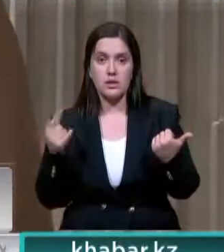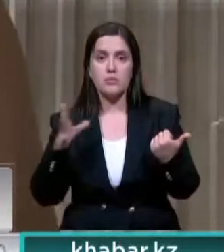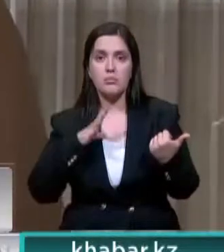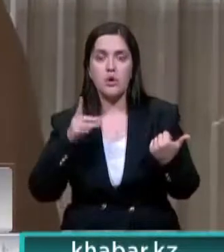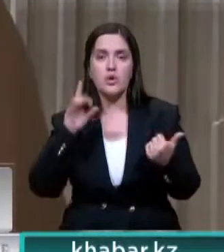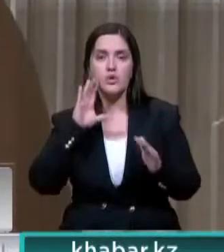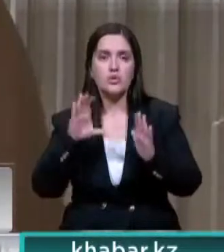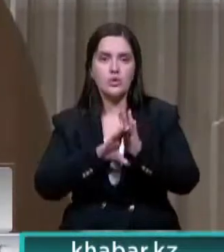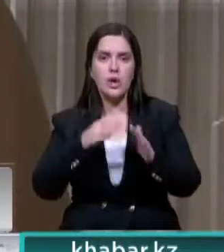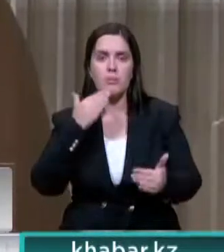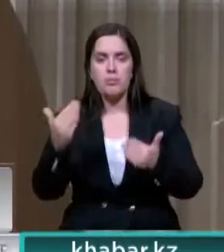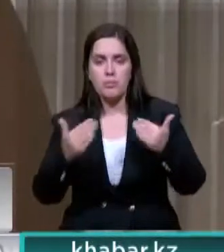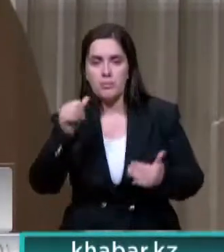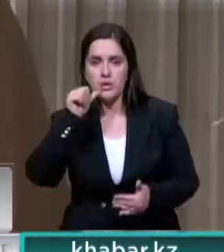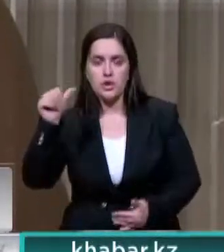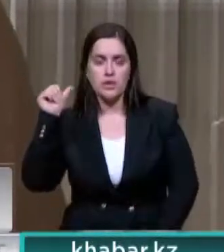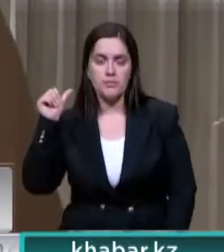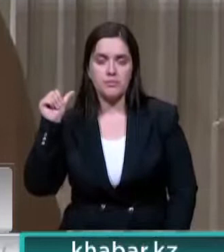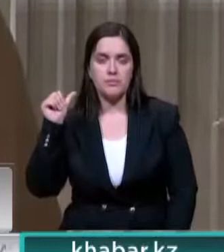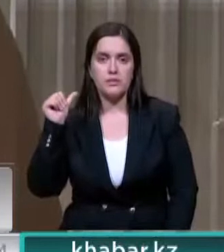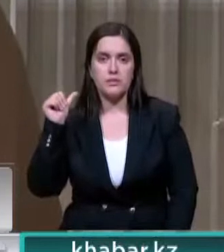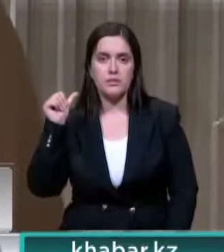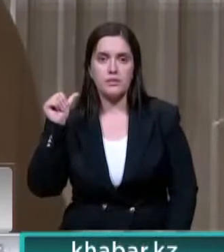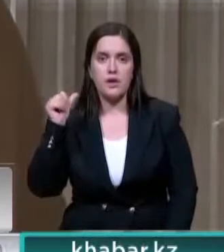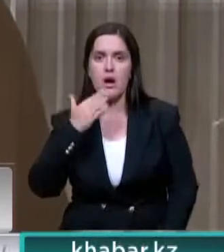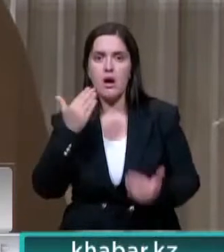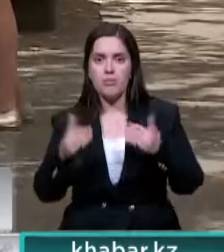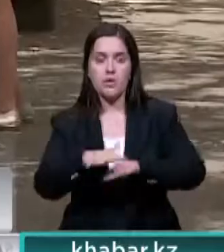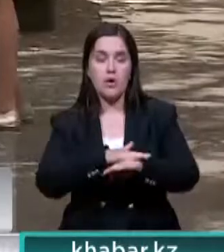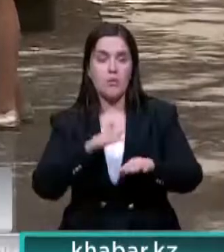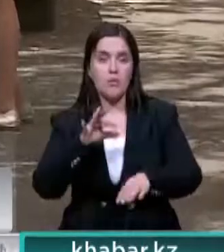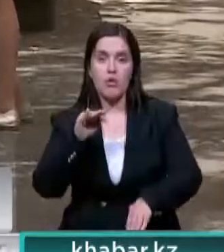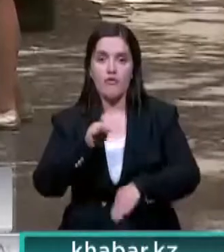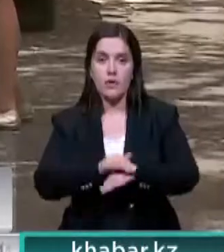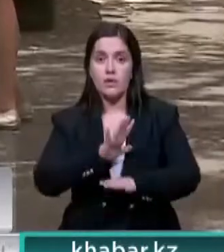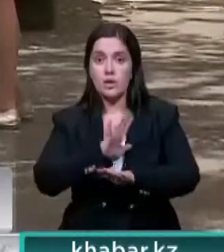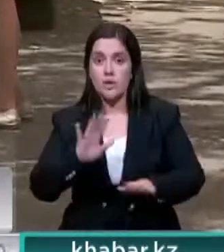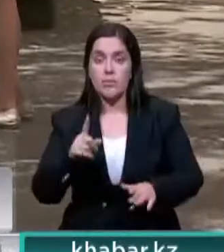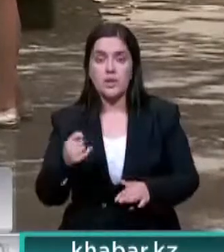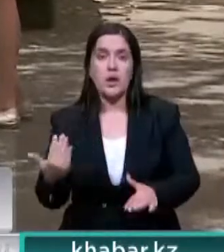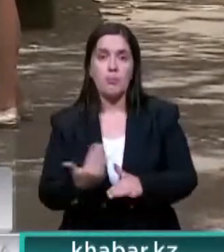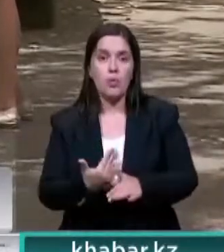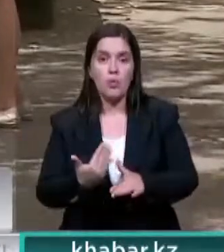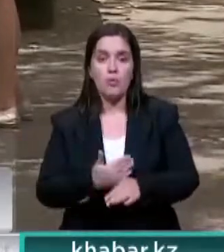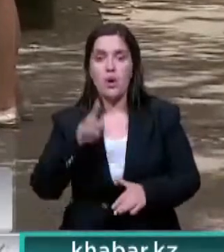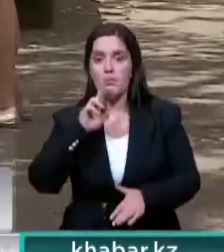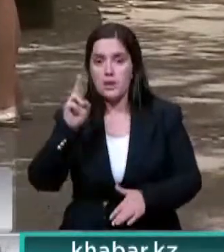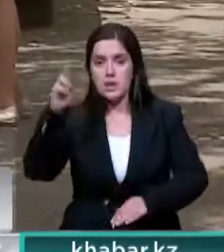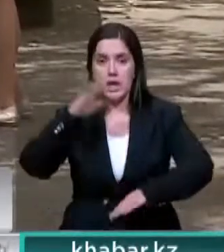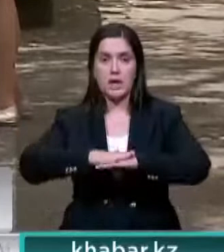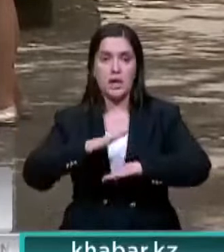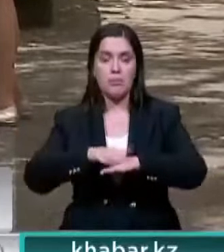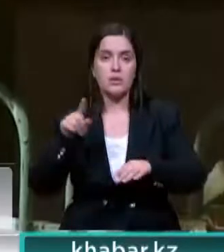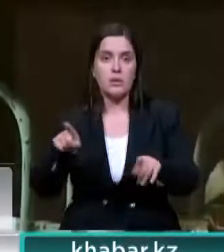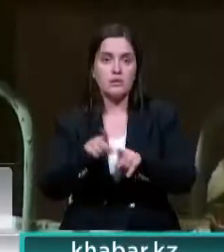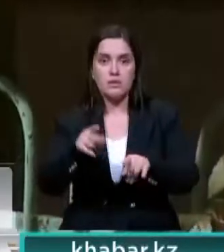общественные слушания в прошлом году. А общественных слушаний по факту не было. За помощью местные жители обратились в Акимат, однако и там